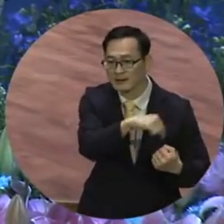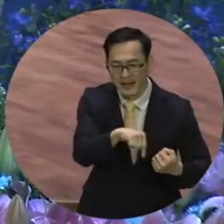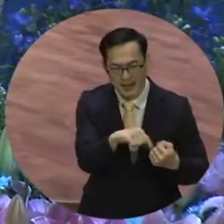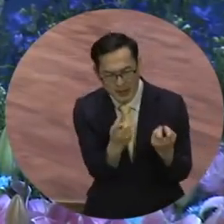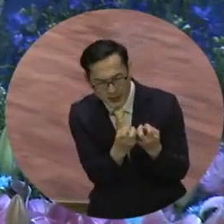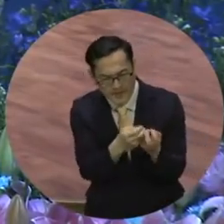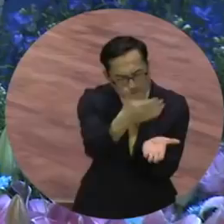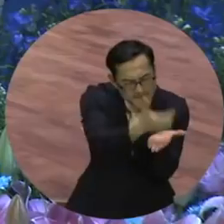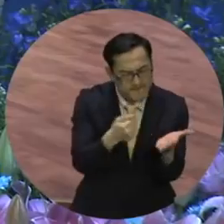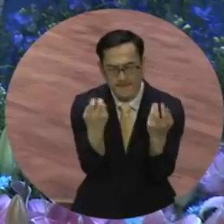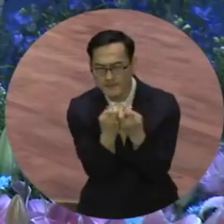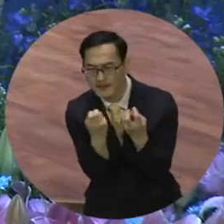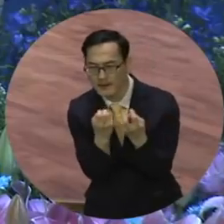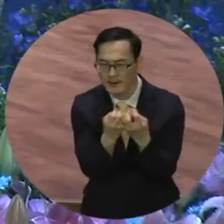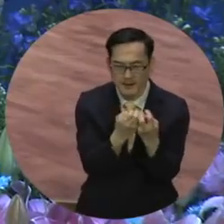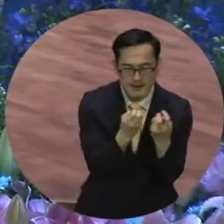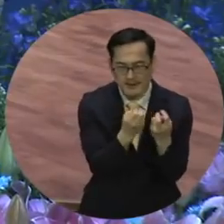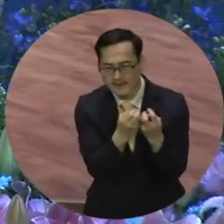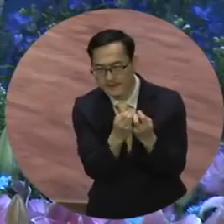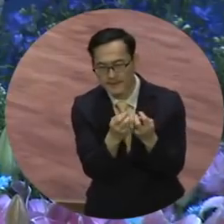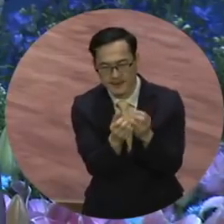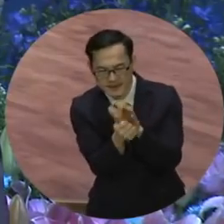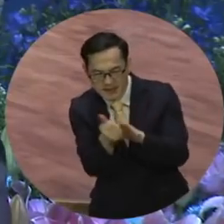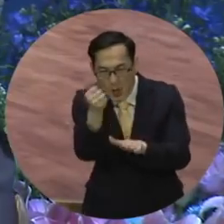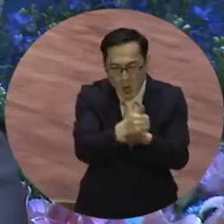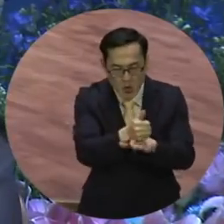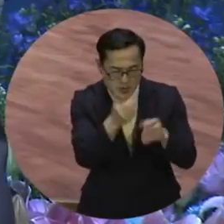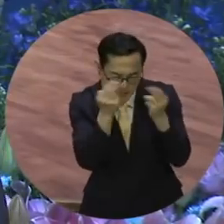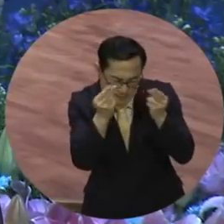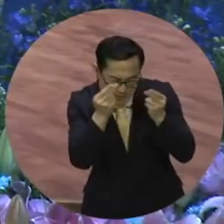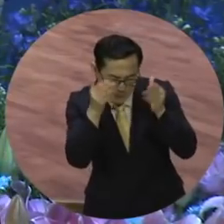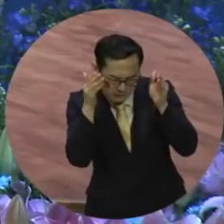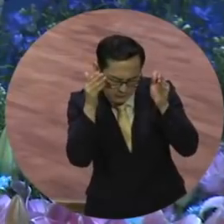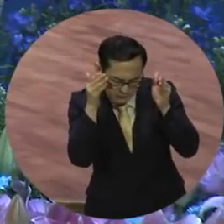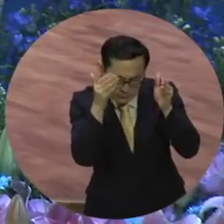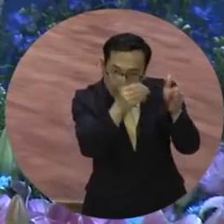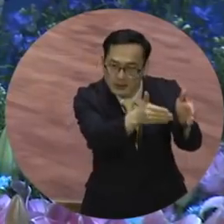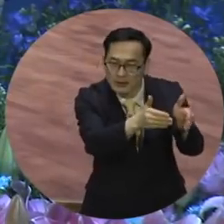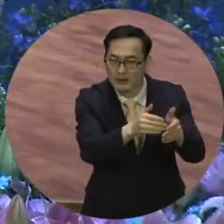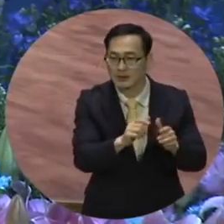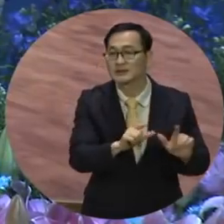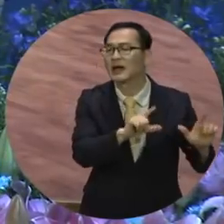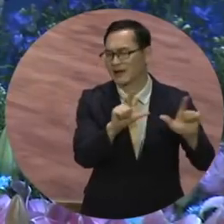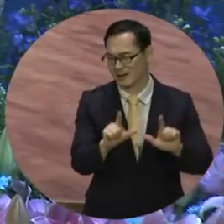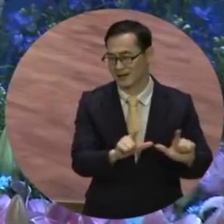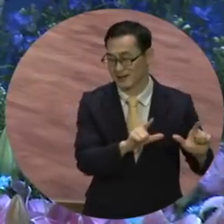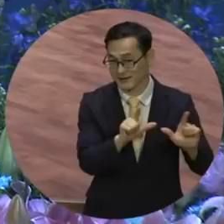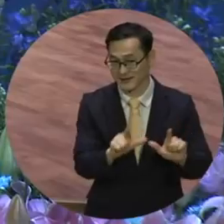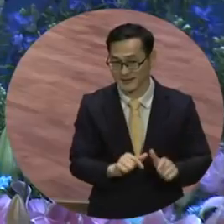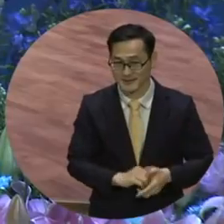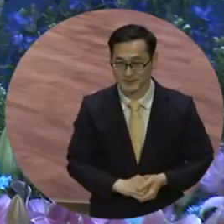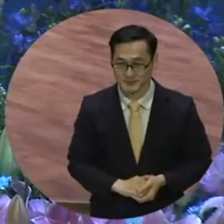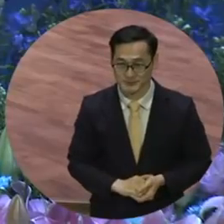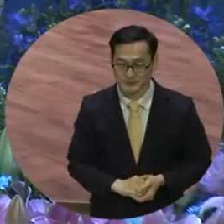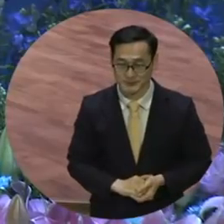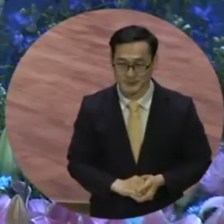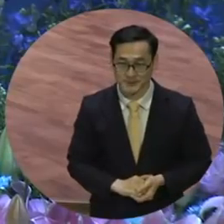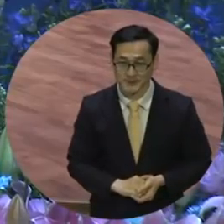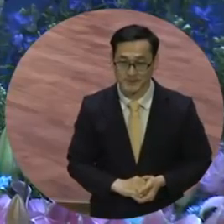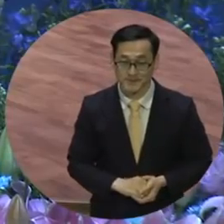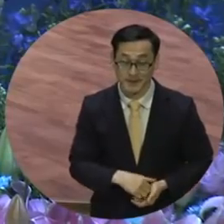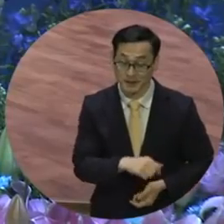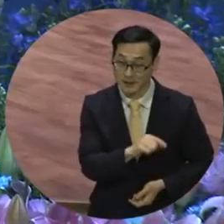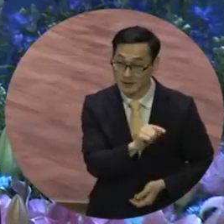수단 방법 가리지 않고 성공하려고 하는 그런 수준에서 살아갑니다. 이런 삶이라는